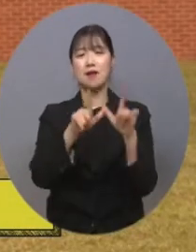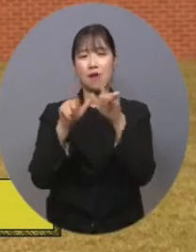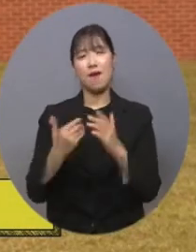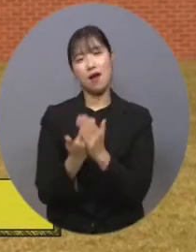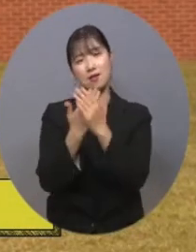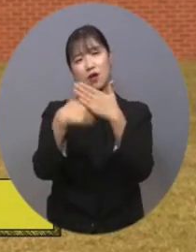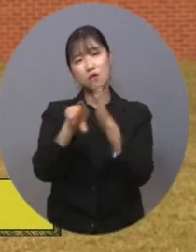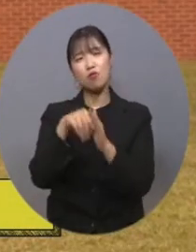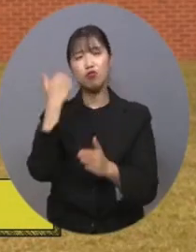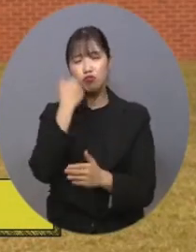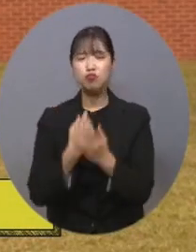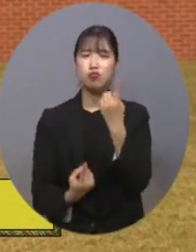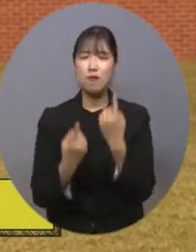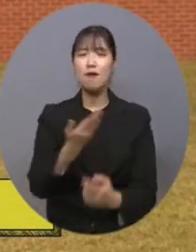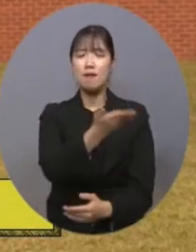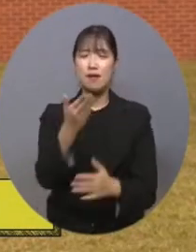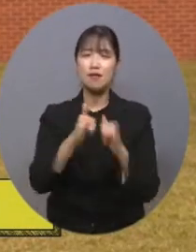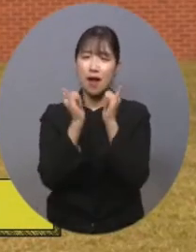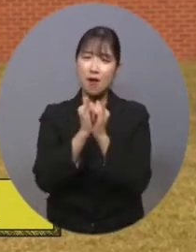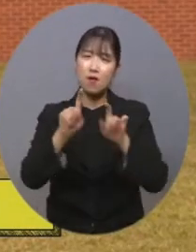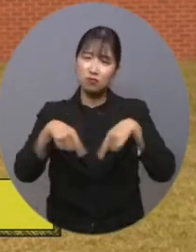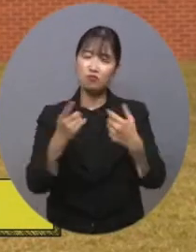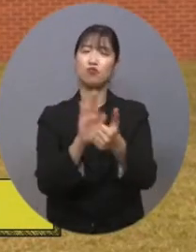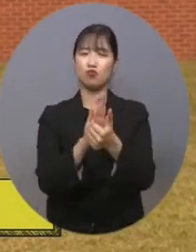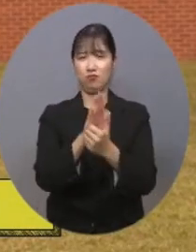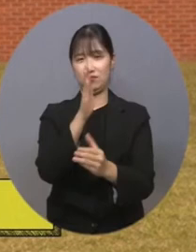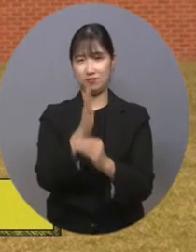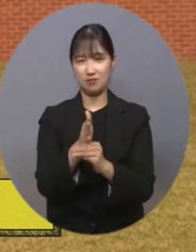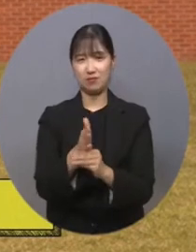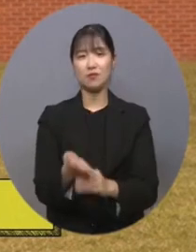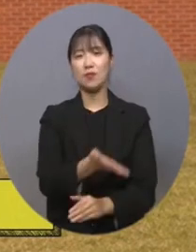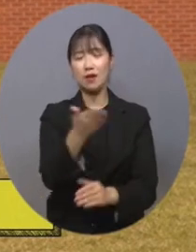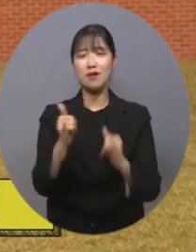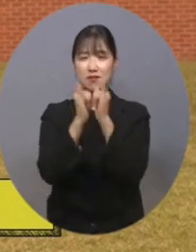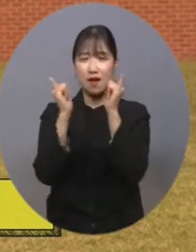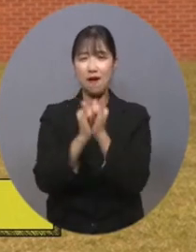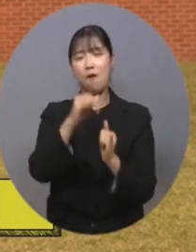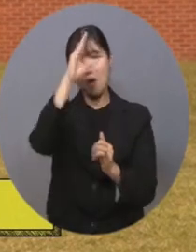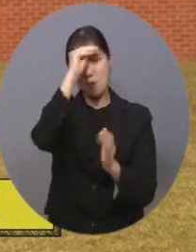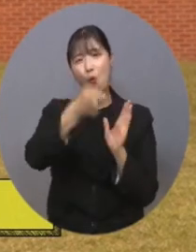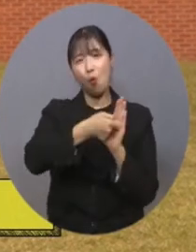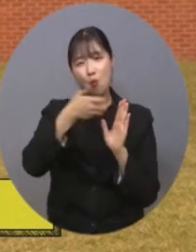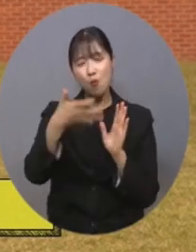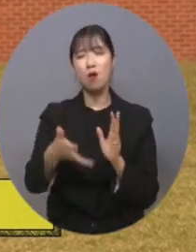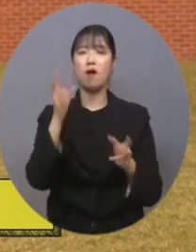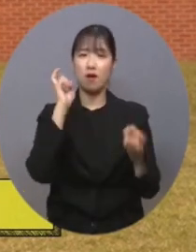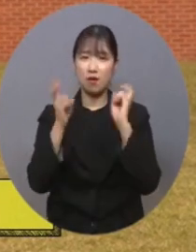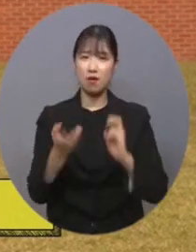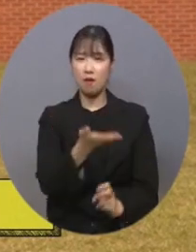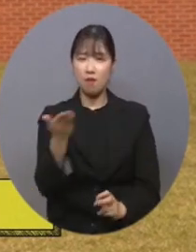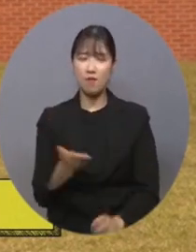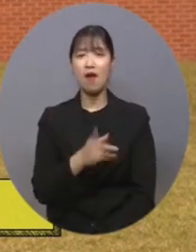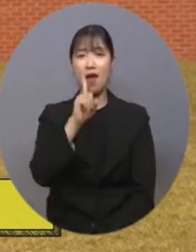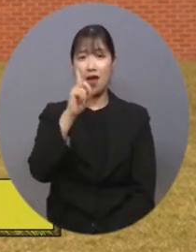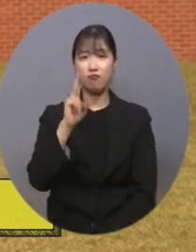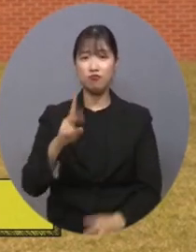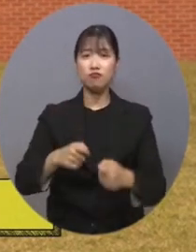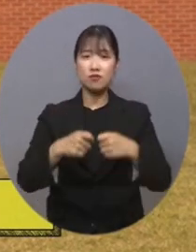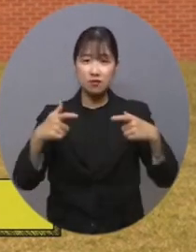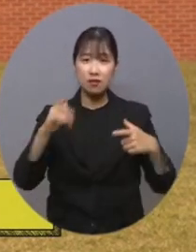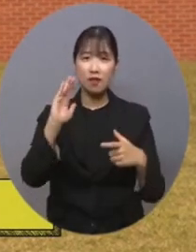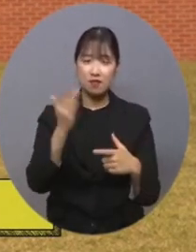위해 누구보다 그들의 사회 진출을 돕고 있었는데요. 이렇게 사회의 모범적인 기업들이 하나둘